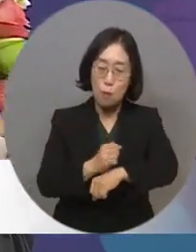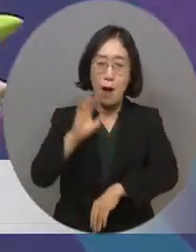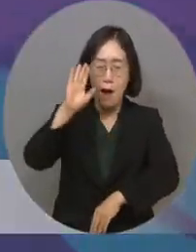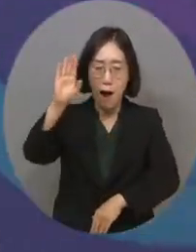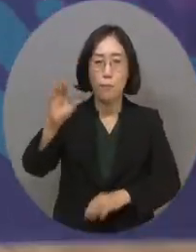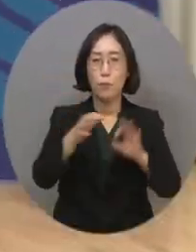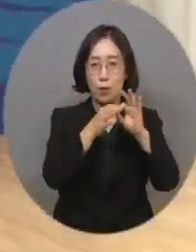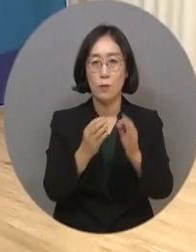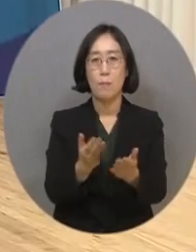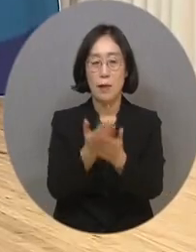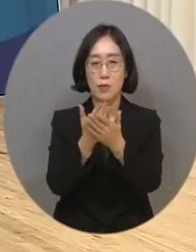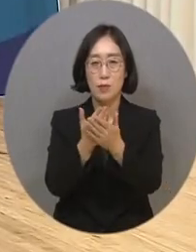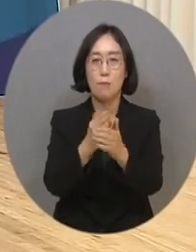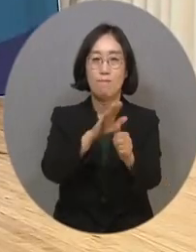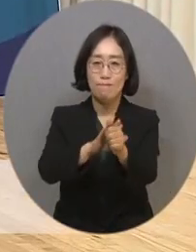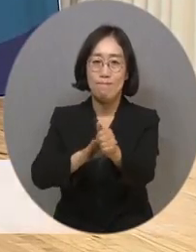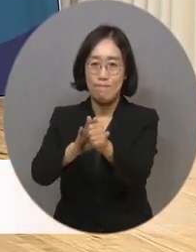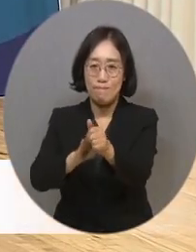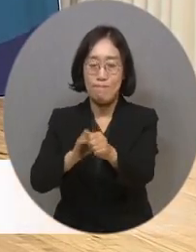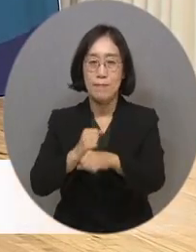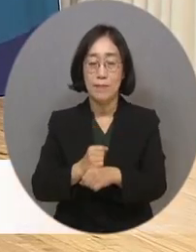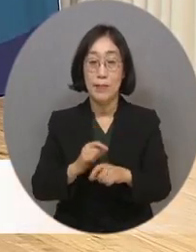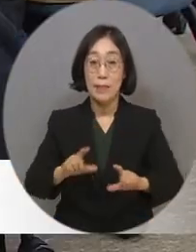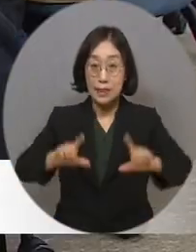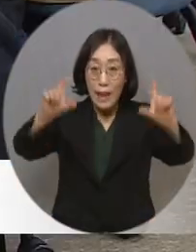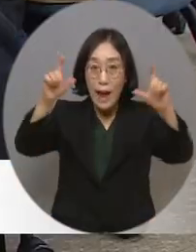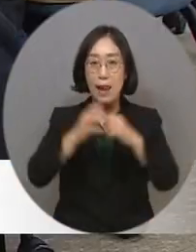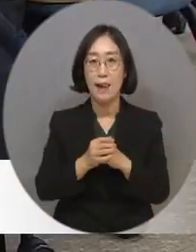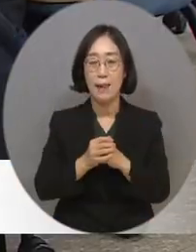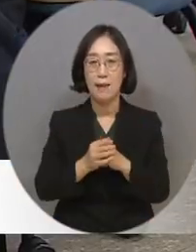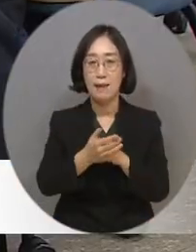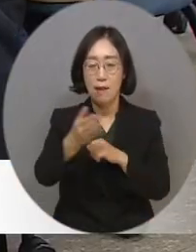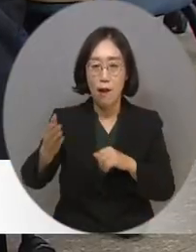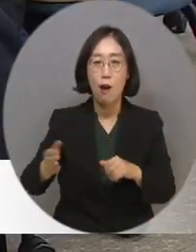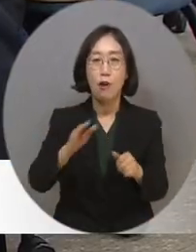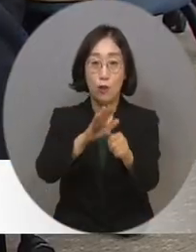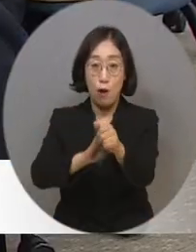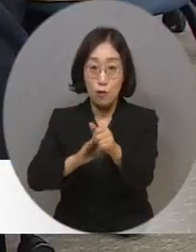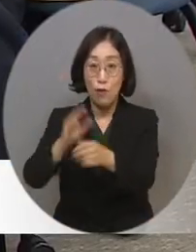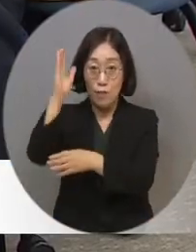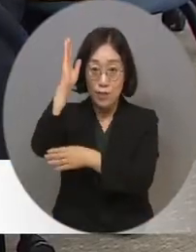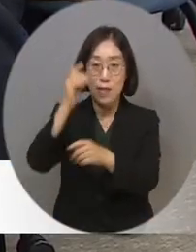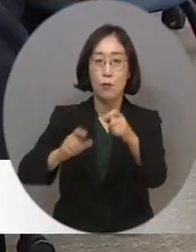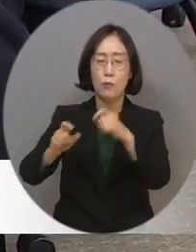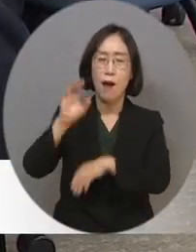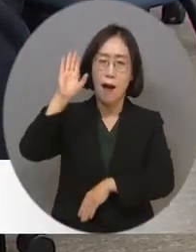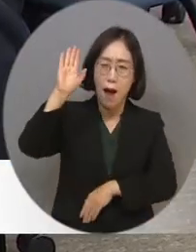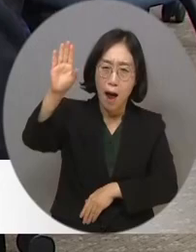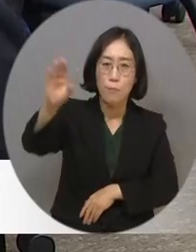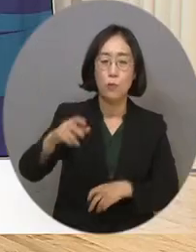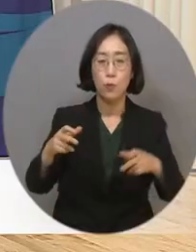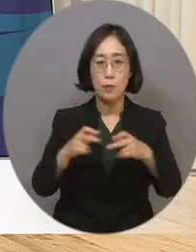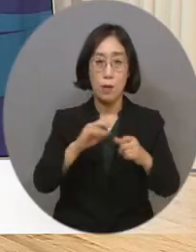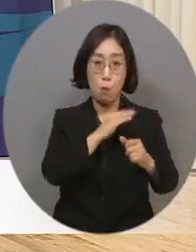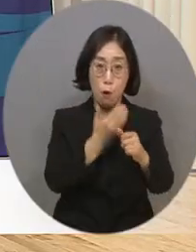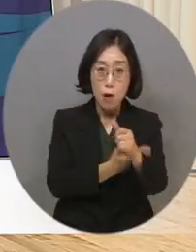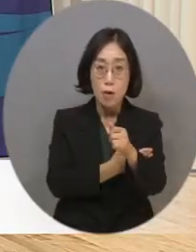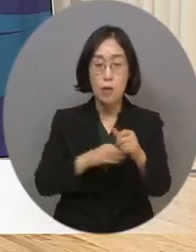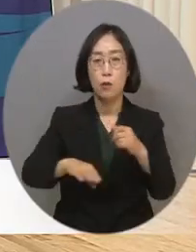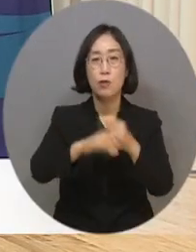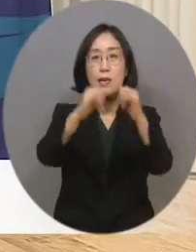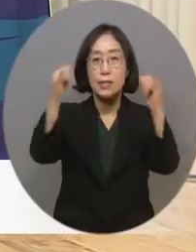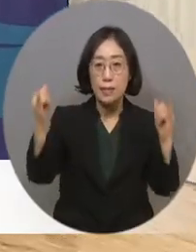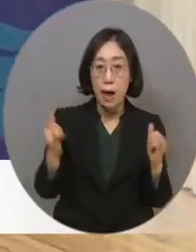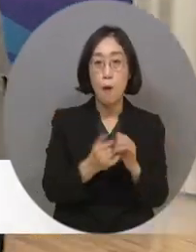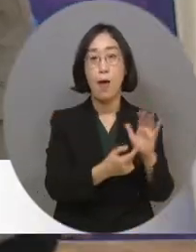앞으로의 발전을 응원했습니다. 이날 장애계는 수상자들을 격려하는 한편 앞으로 장애인의 권리를 우리 사회에